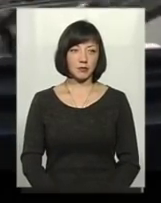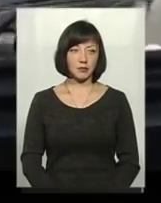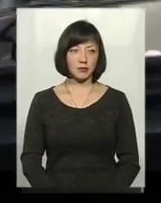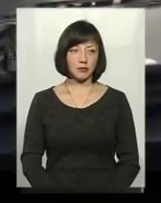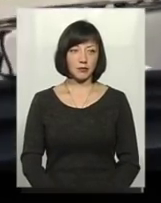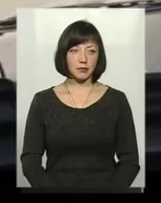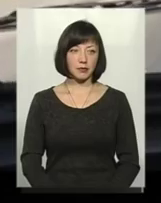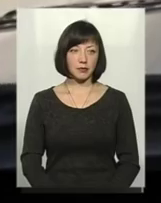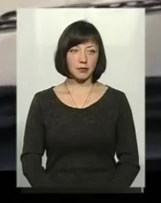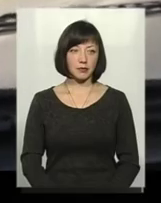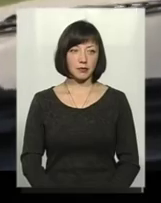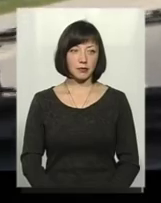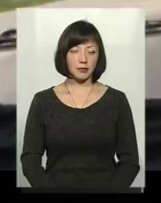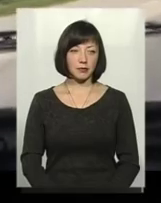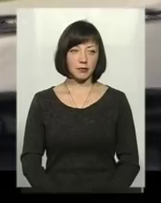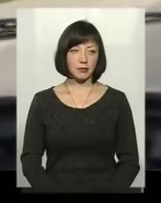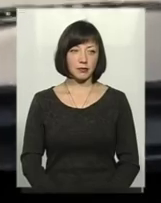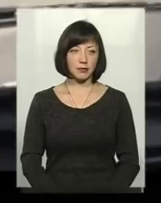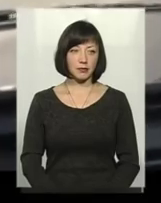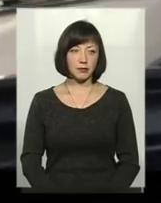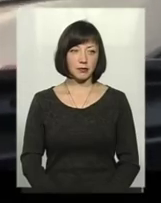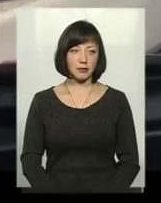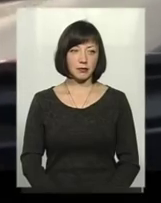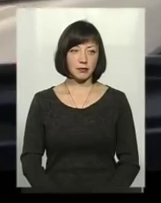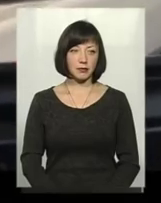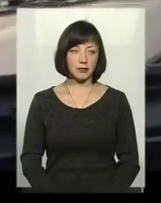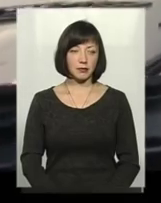Навіть водій маршрутки, один.